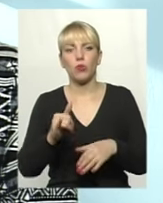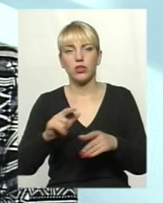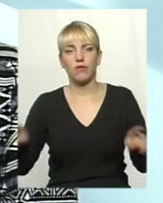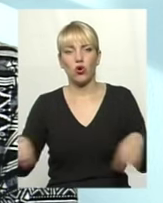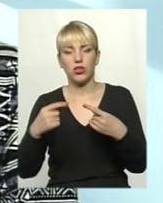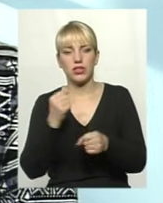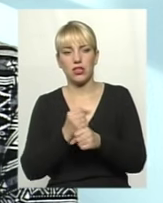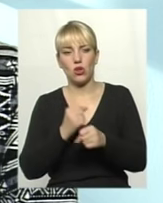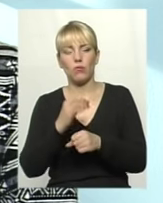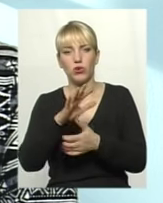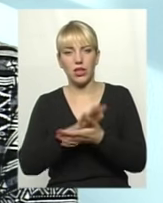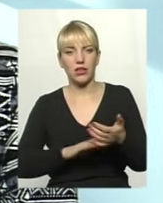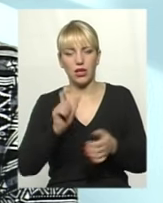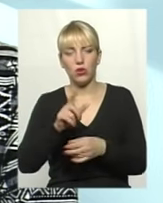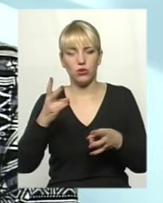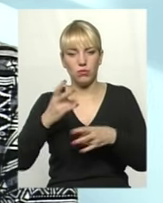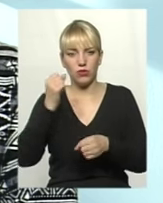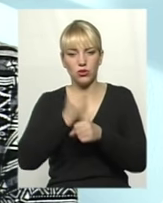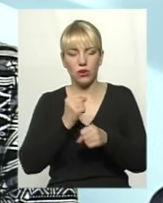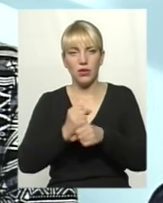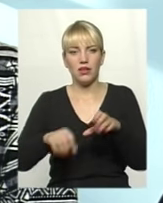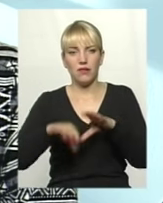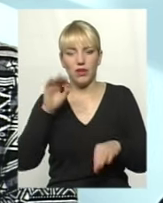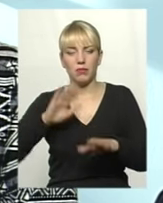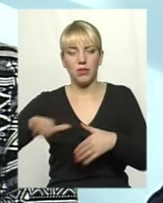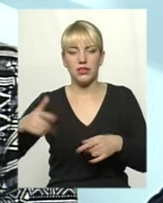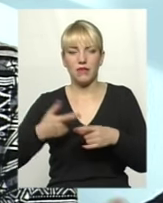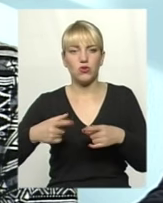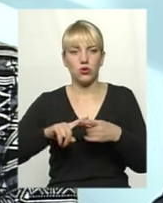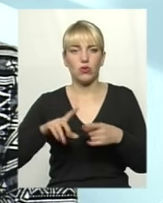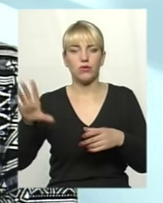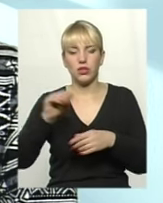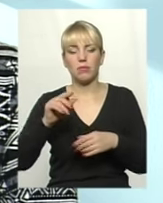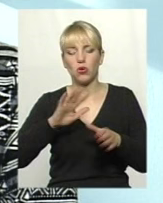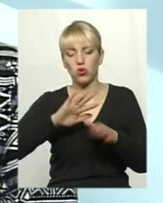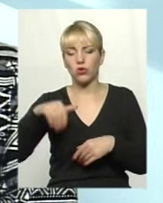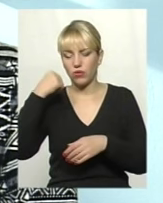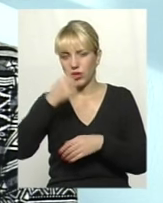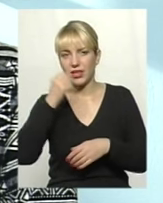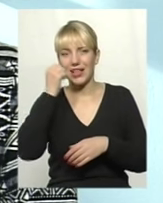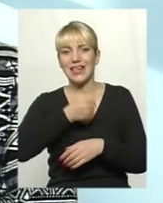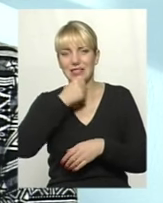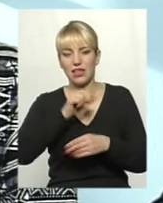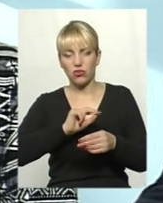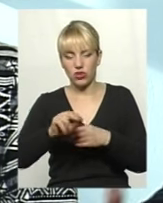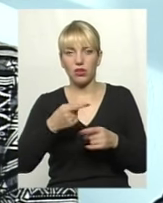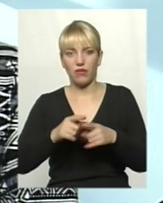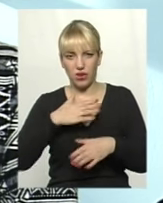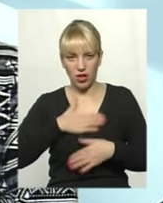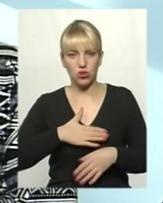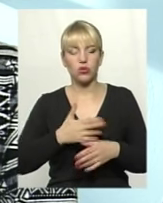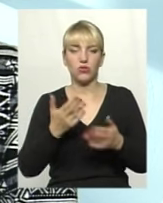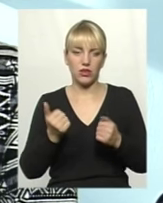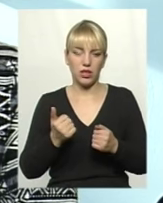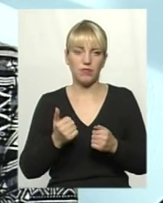роботи. А далі люди повинні зробити вибір. Після цього всього, пройшов рік, старосту вчили. Він їх влаштовує? Так. Він їх не